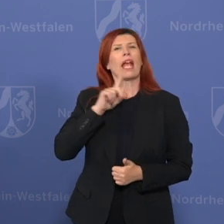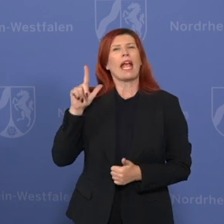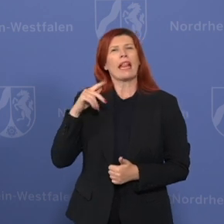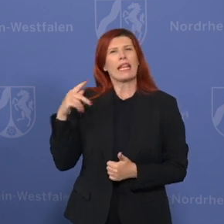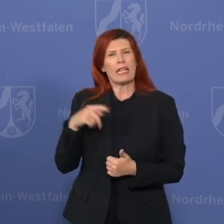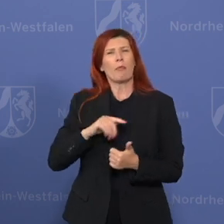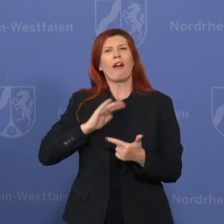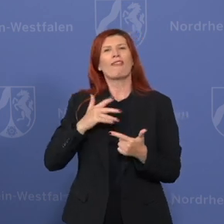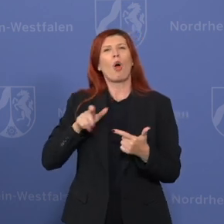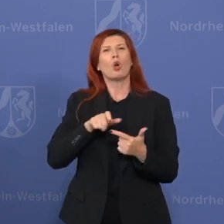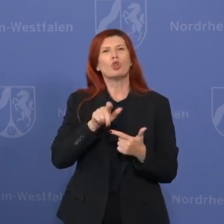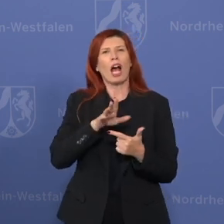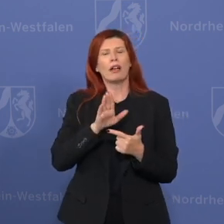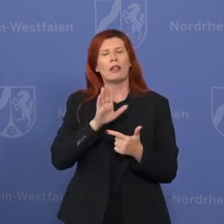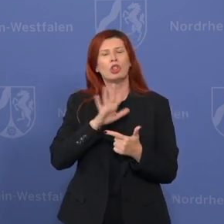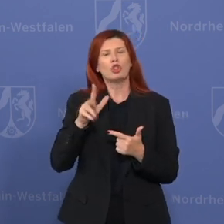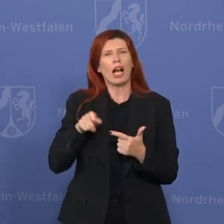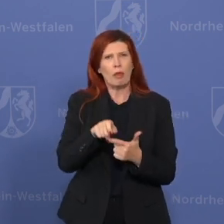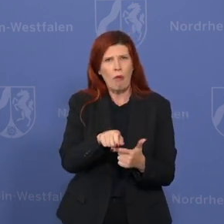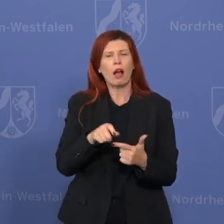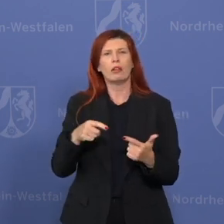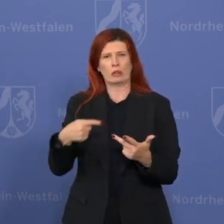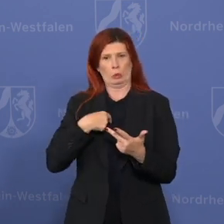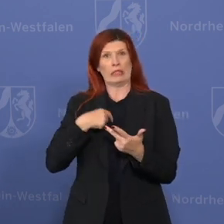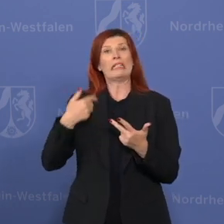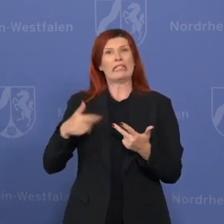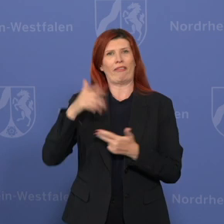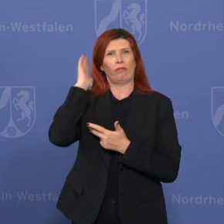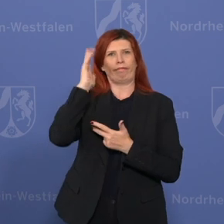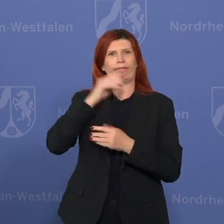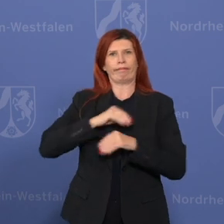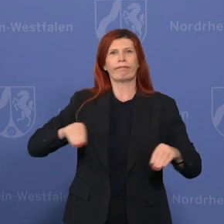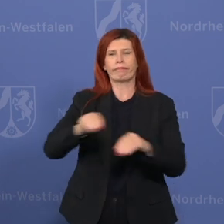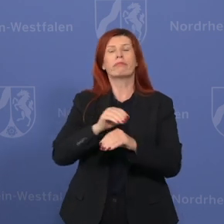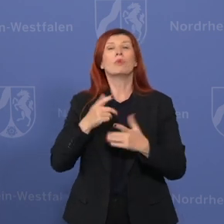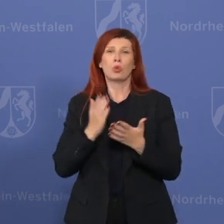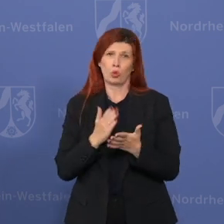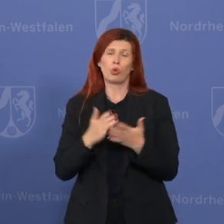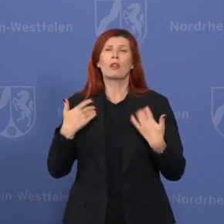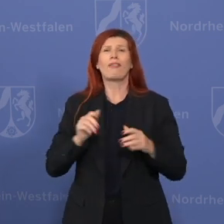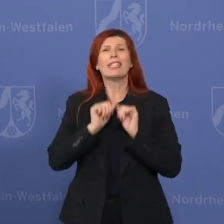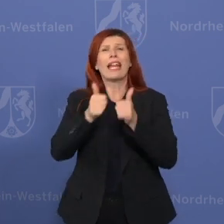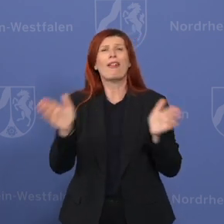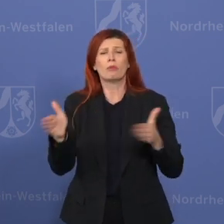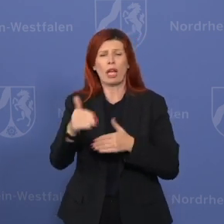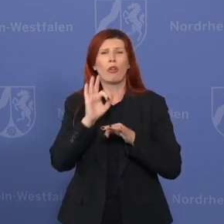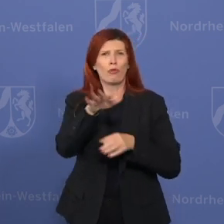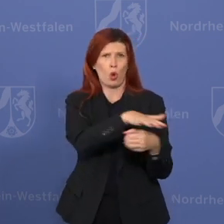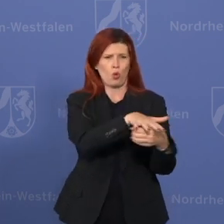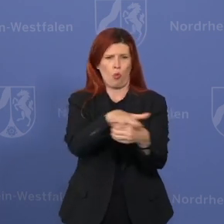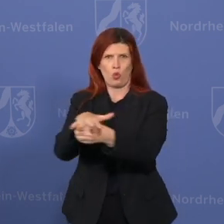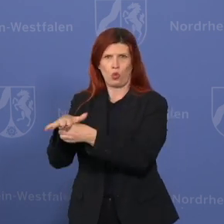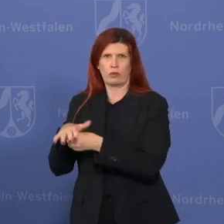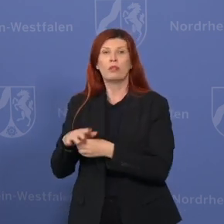ich ja vorgetragen, als wir dieses Hilfspaket für die Kommunen, eines der vorgesehenen Hilfspakete vorgestellt haben, nämlich jenes